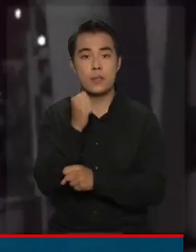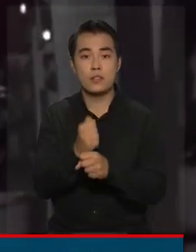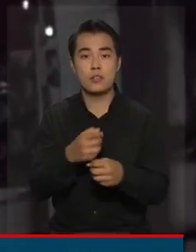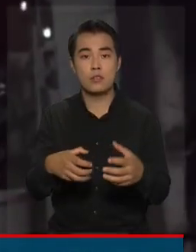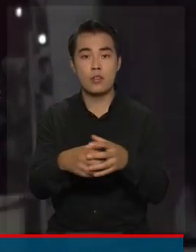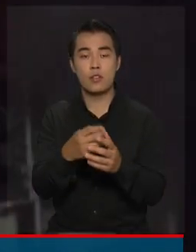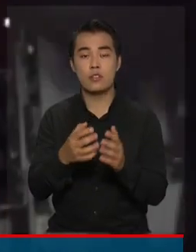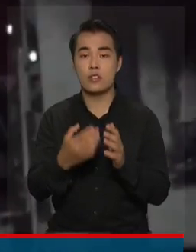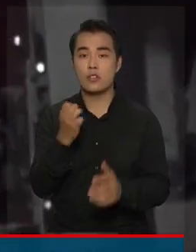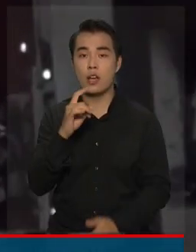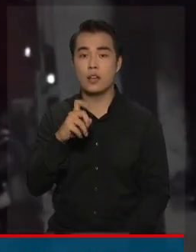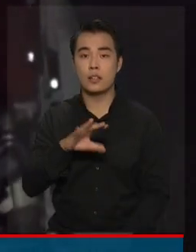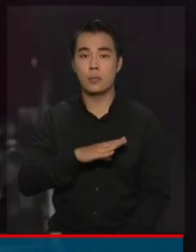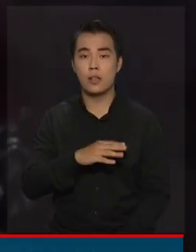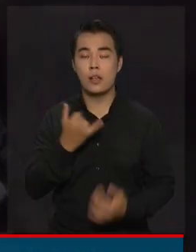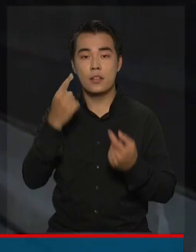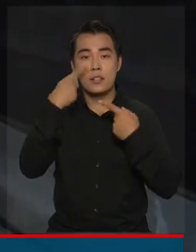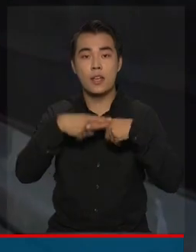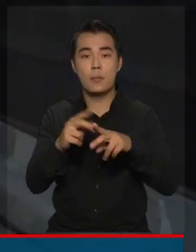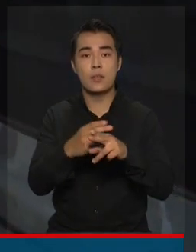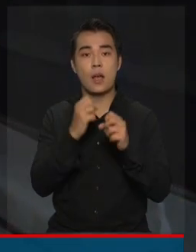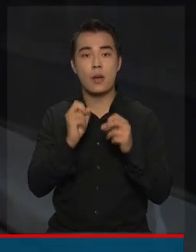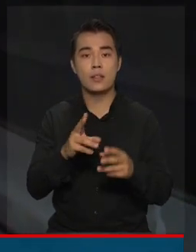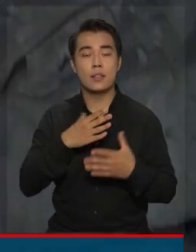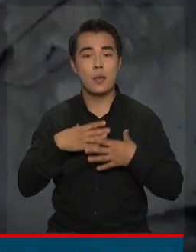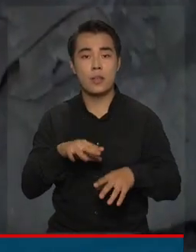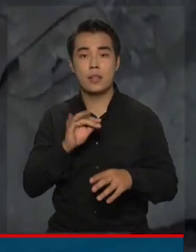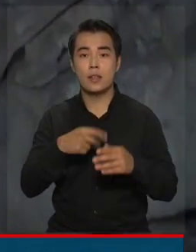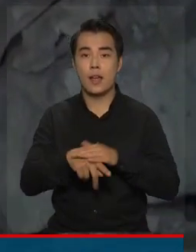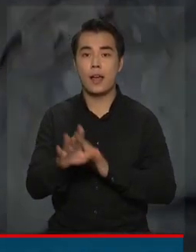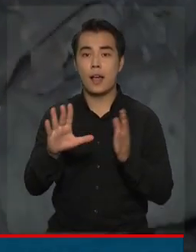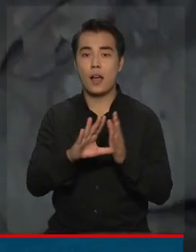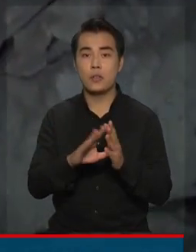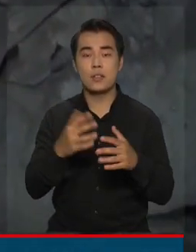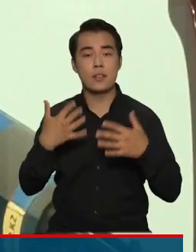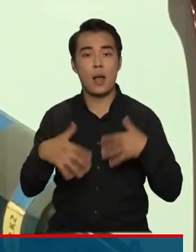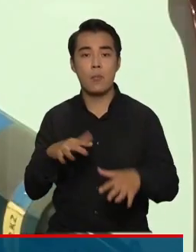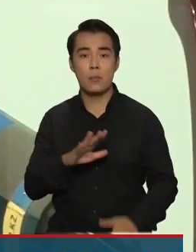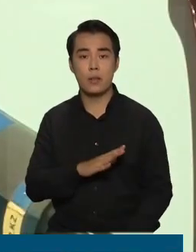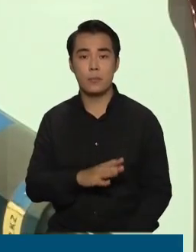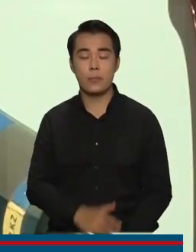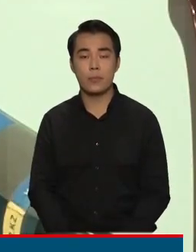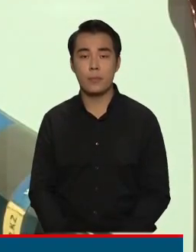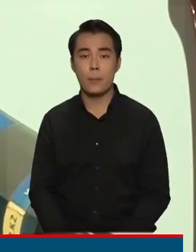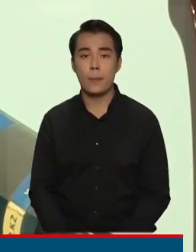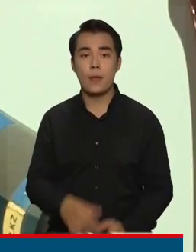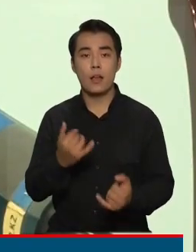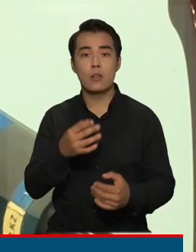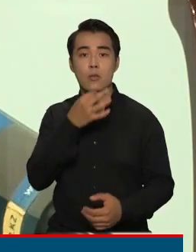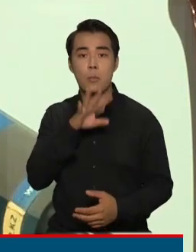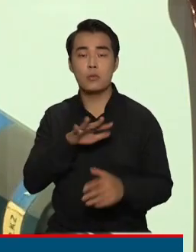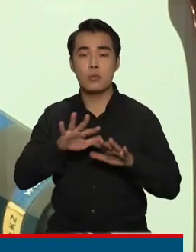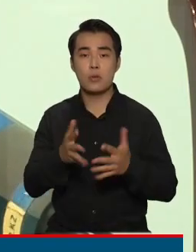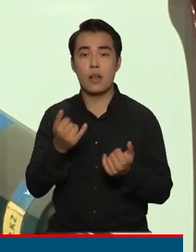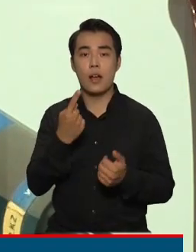Уже установлено несоблюдение техники безопасности и слабый контроль энергомеханической службы. Всегда в любой случай это не